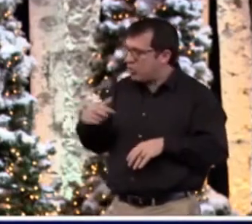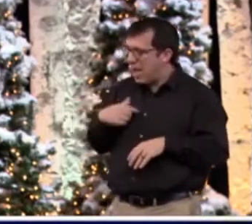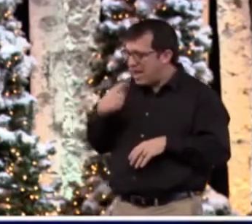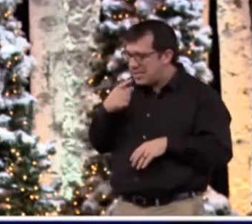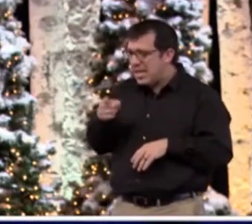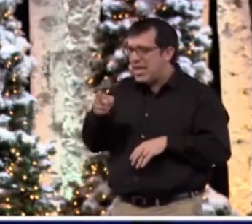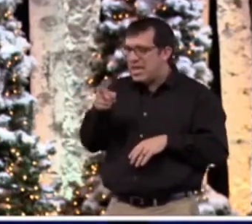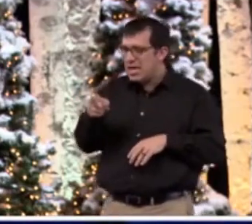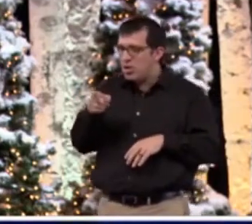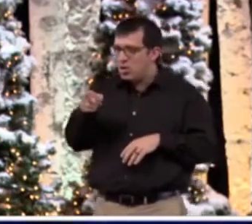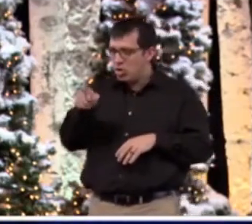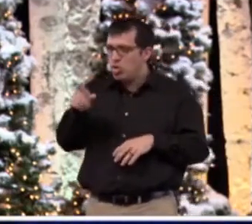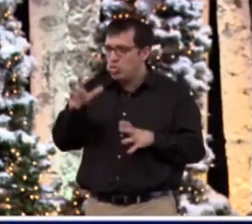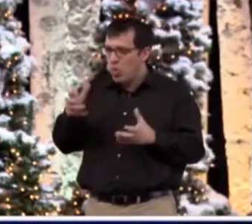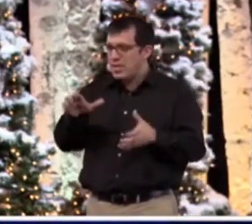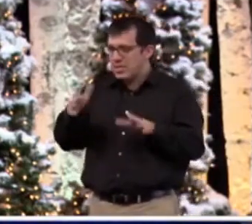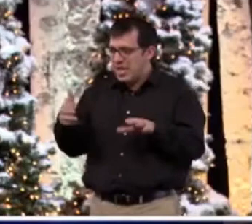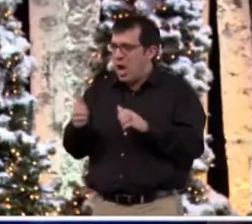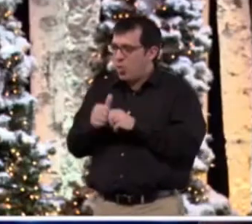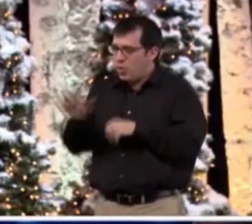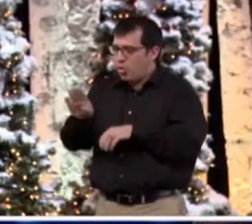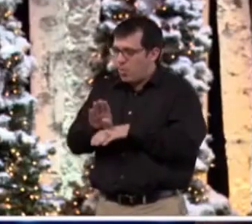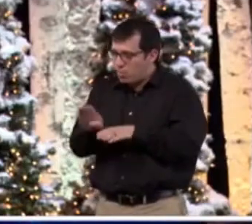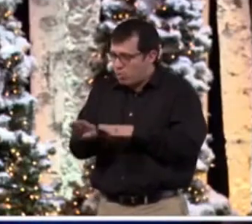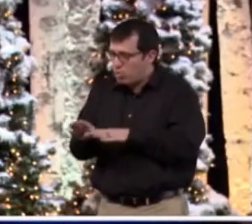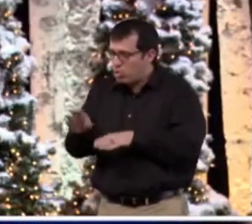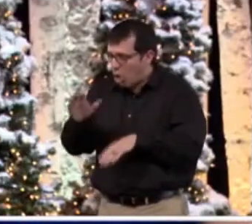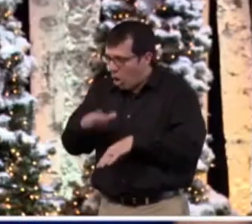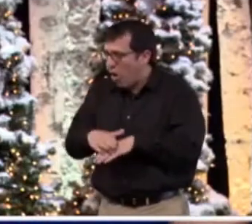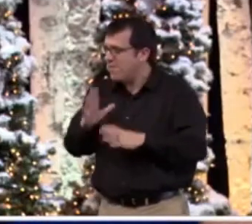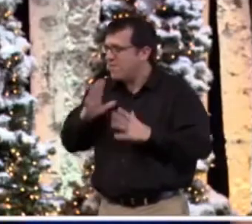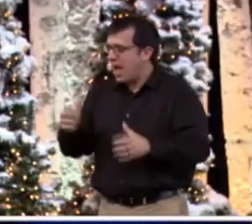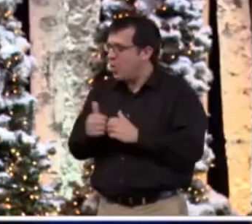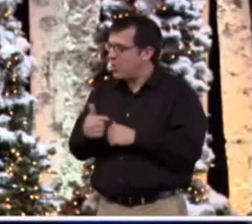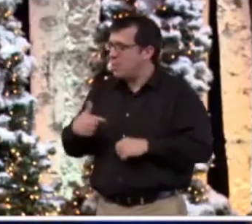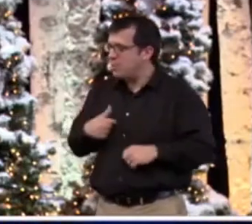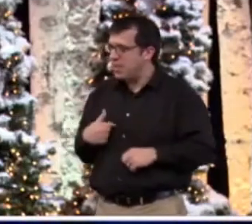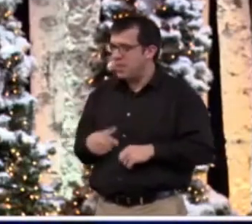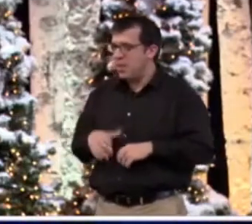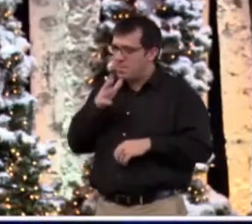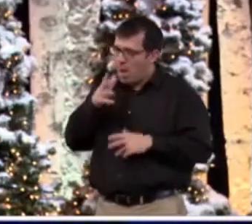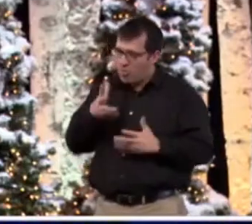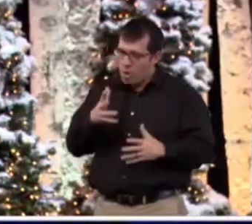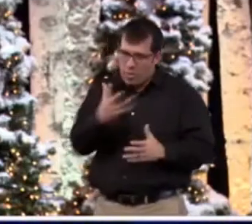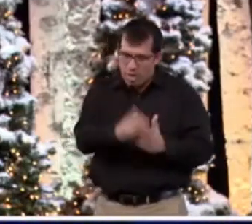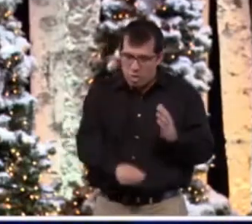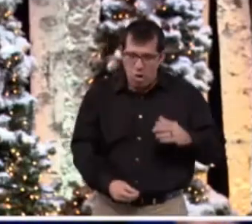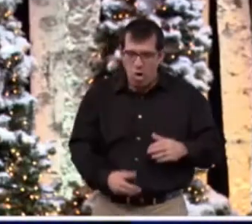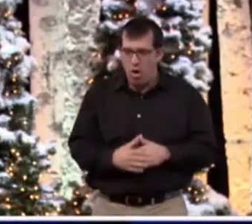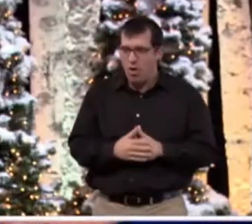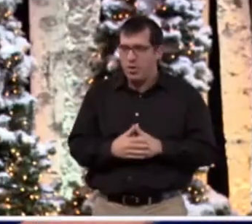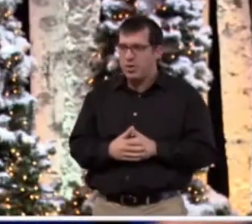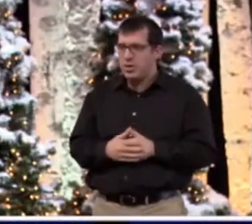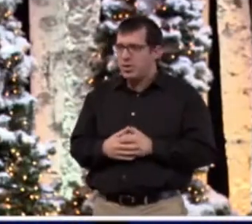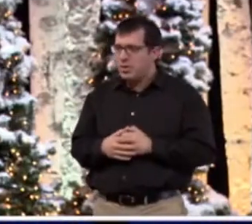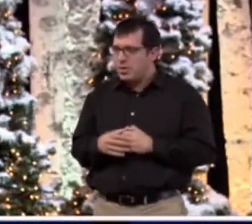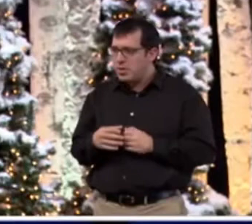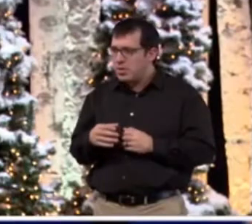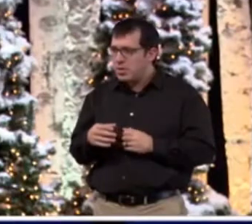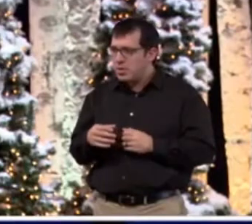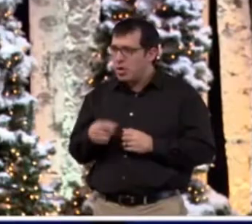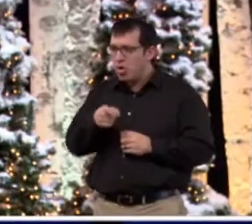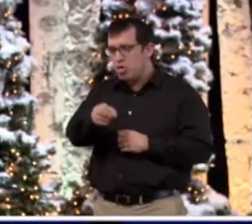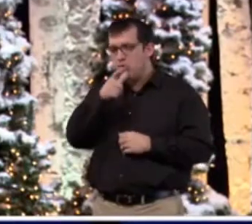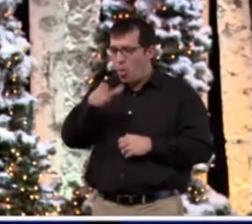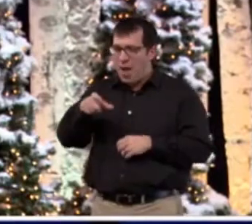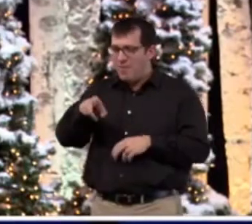लगाएर नै मर्न चाहनुभयो भने मलाई केही समस्या छैन। आमा पहिले नै गइसक्नु भएको छ र तपाईँ कुनै एउटा कुर्सीमा बसेर गल्फ खेल्दै